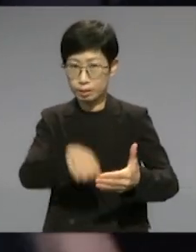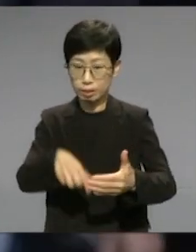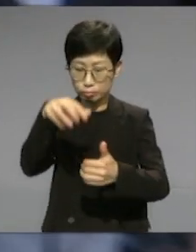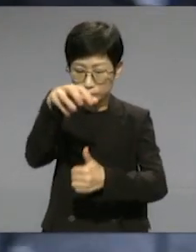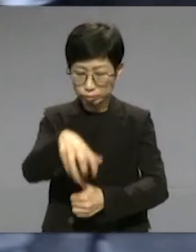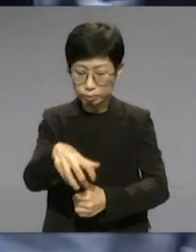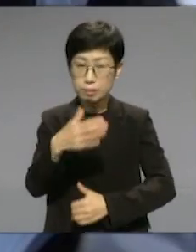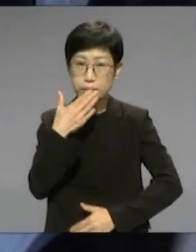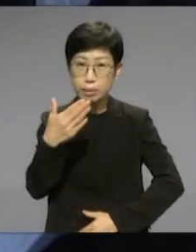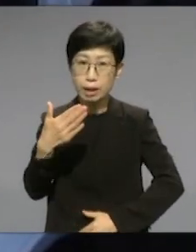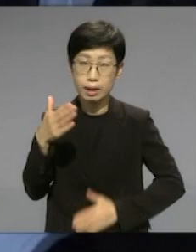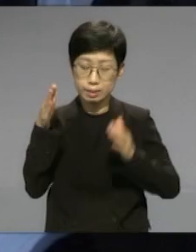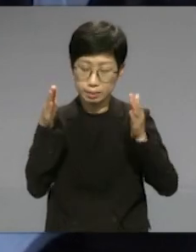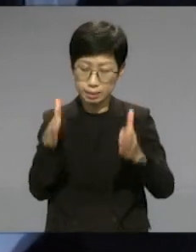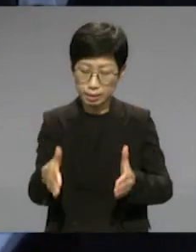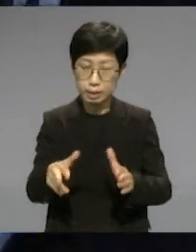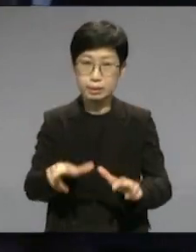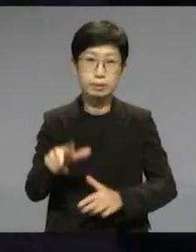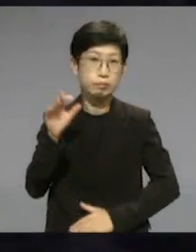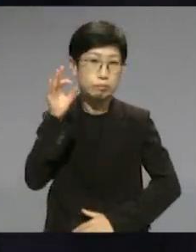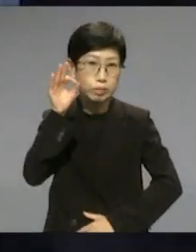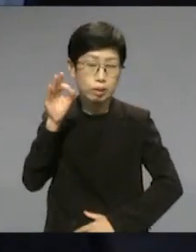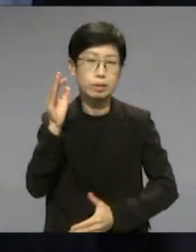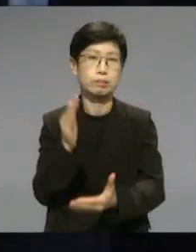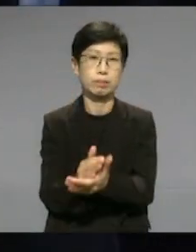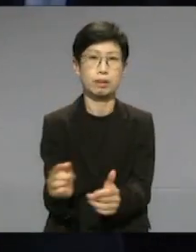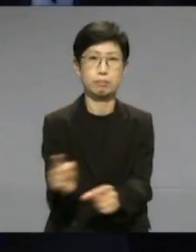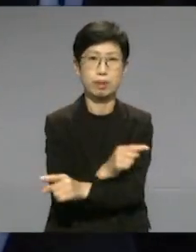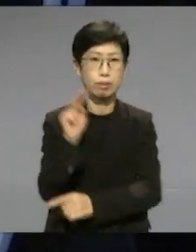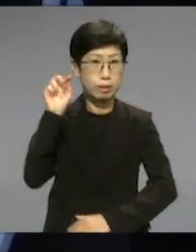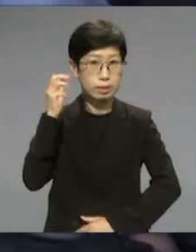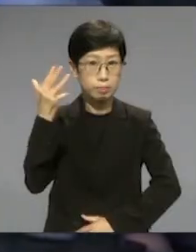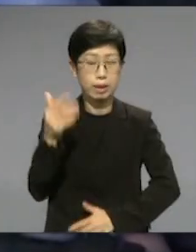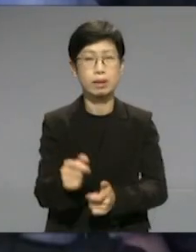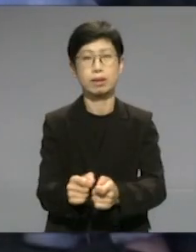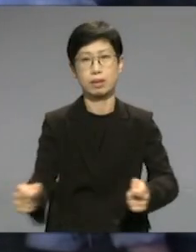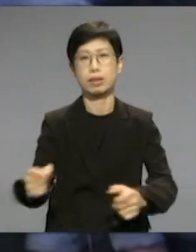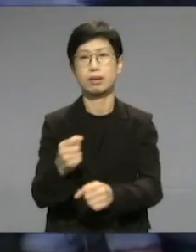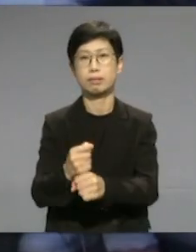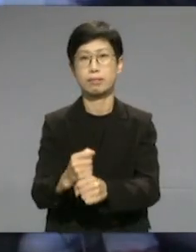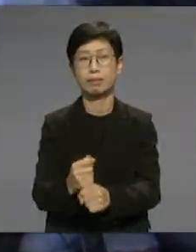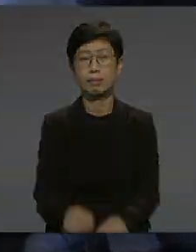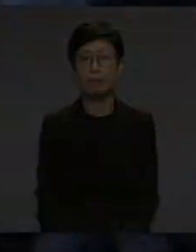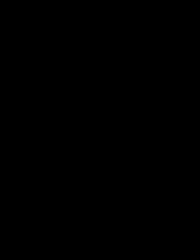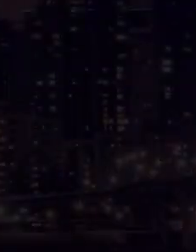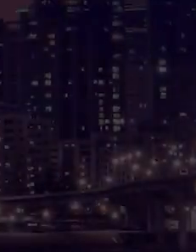수용 가능 기간 역시 현행 열흘에서 28일로 연장하기로 했습니다.